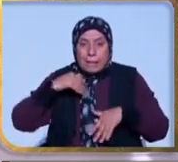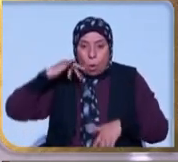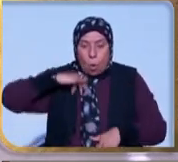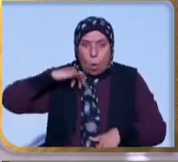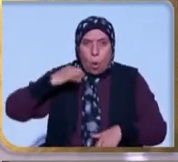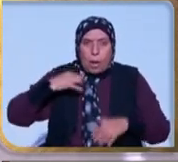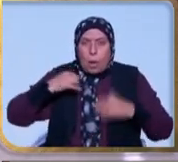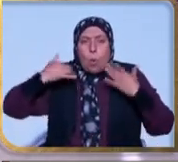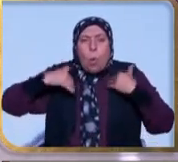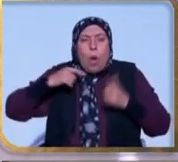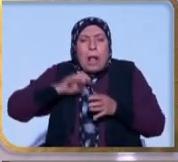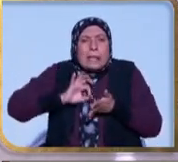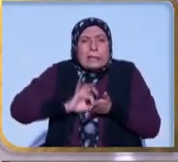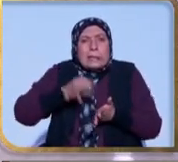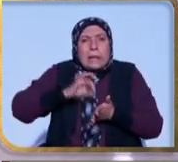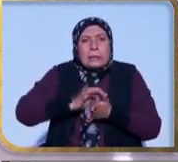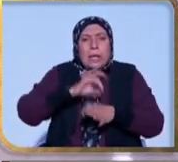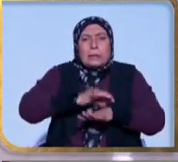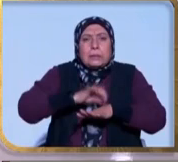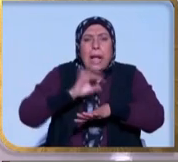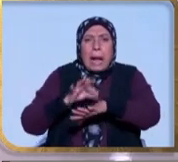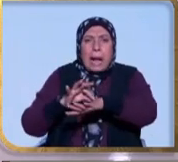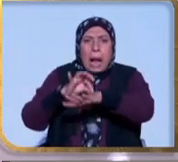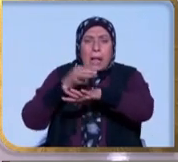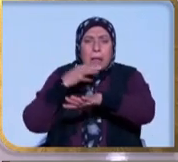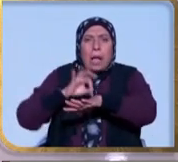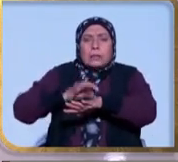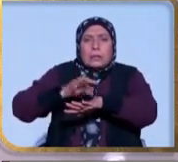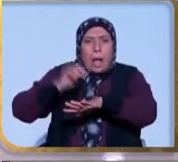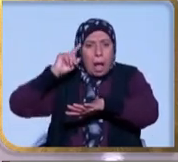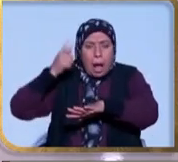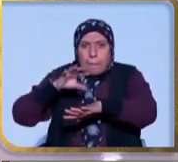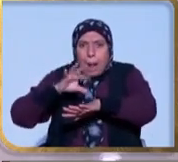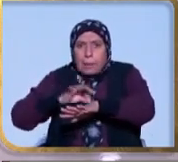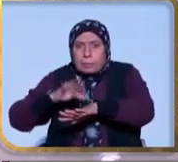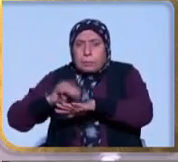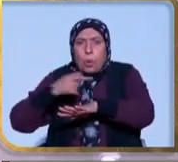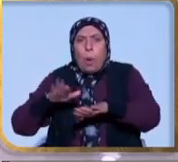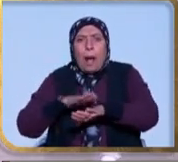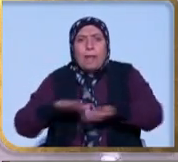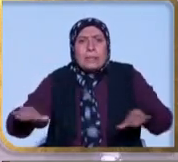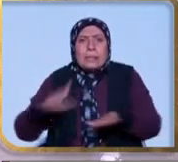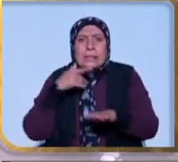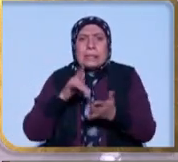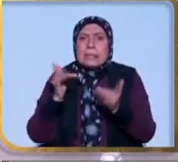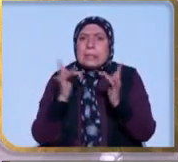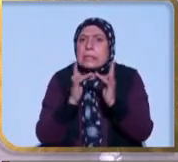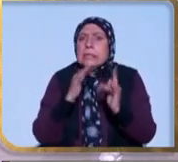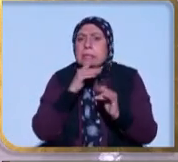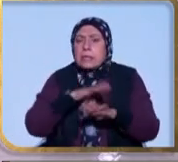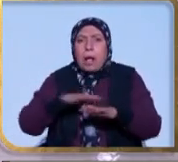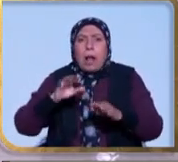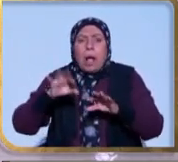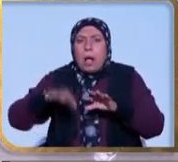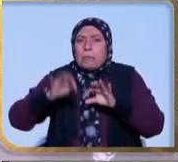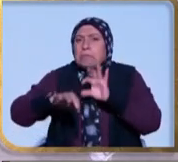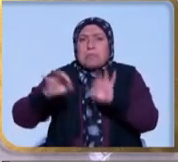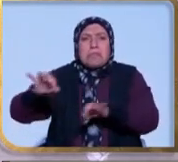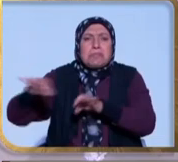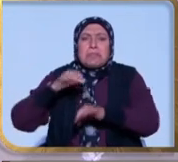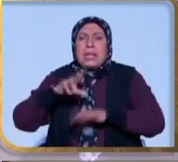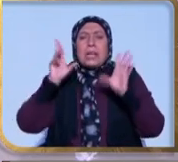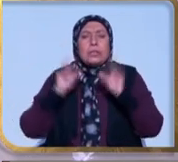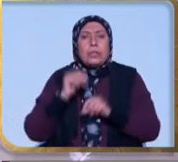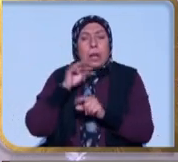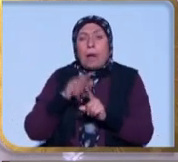وحشرات مالية ما بين الجلد وما بين الملابس وفي الفرش بتاعتهم وفي كل مكان، يعني طلهم أذى شديد جدا.